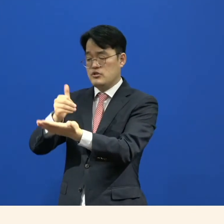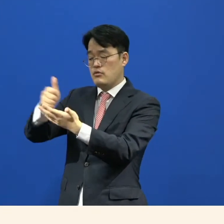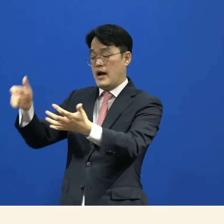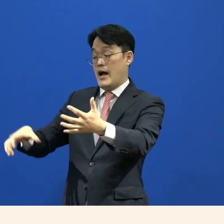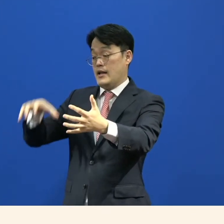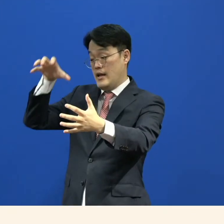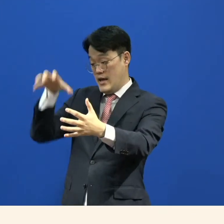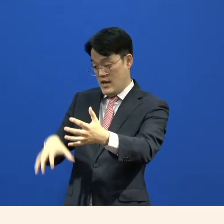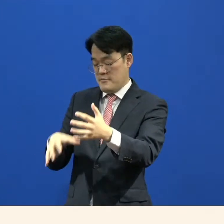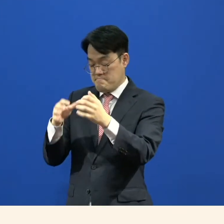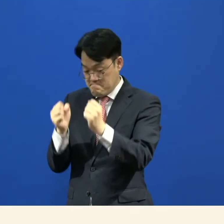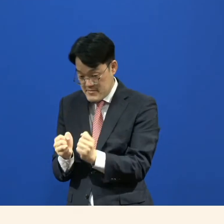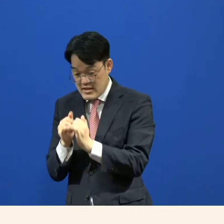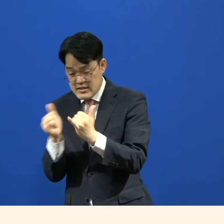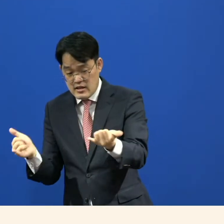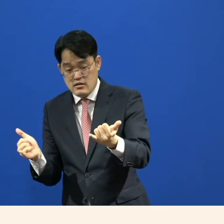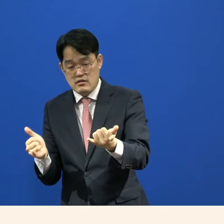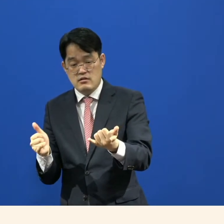없나니.